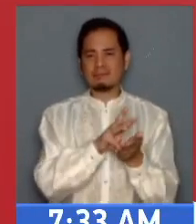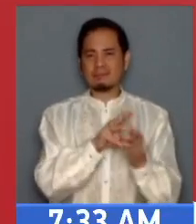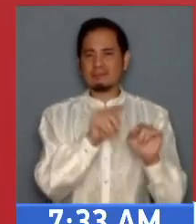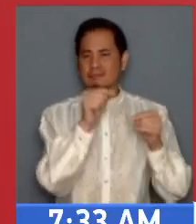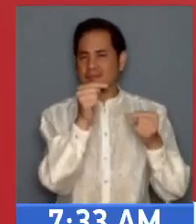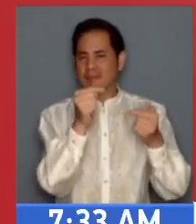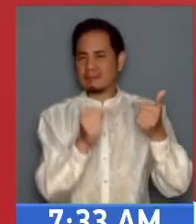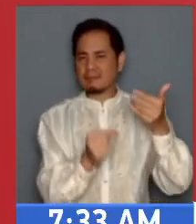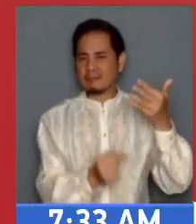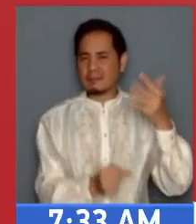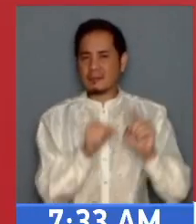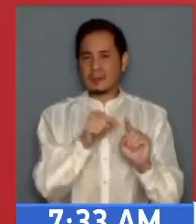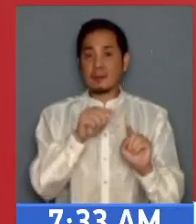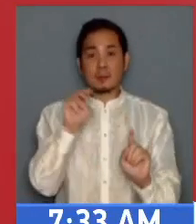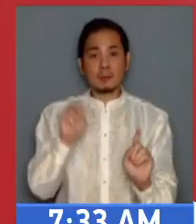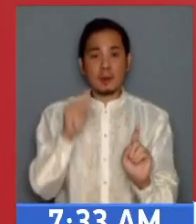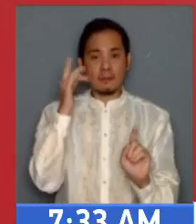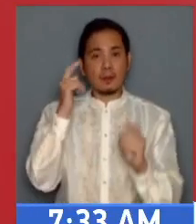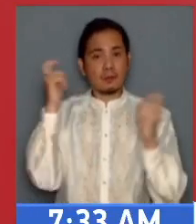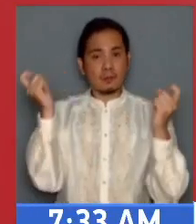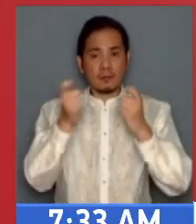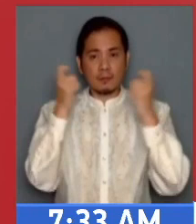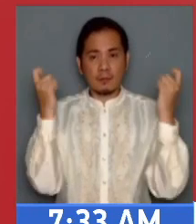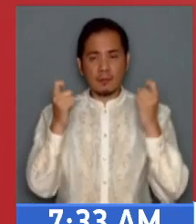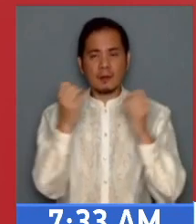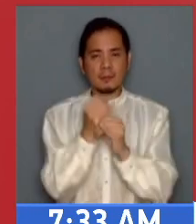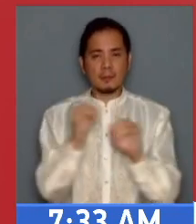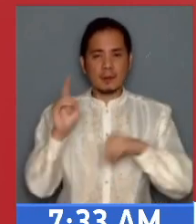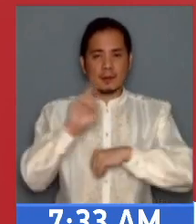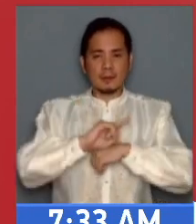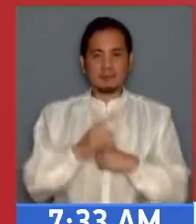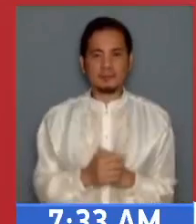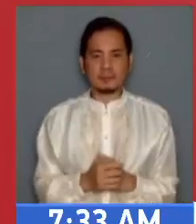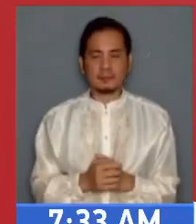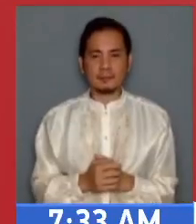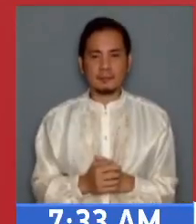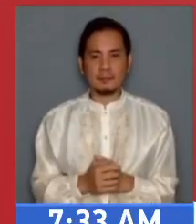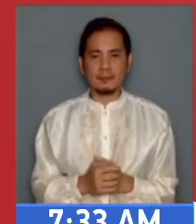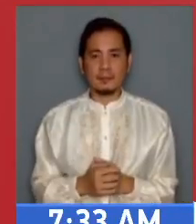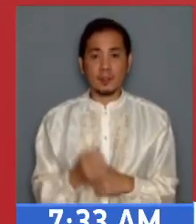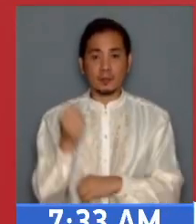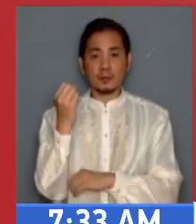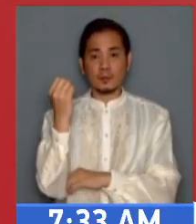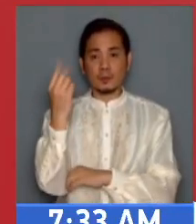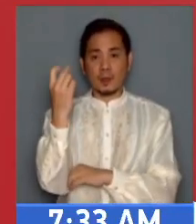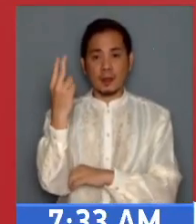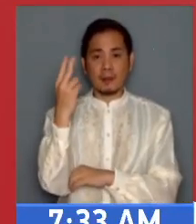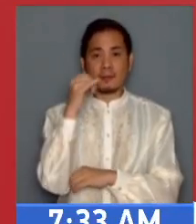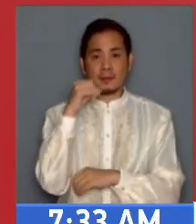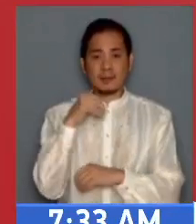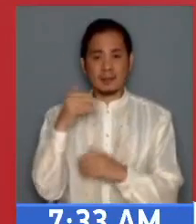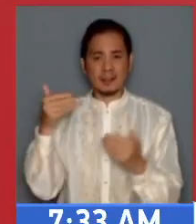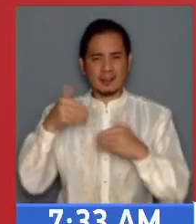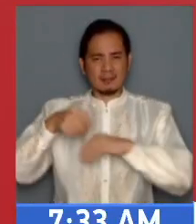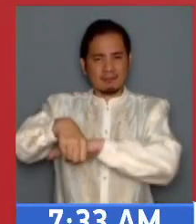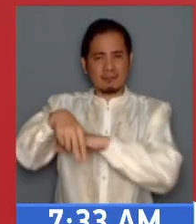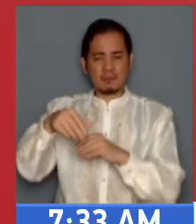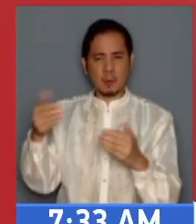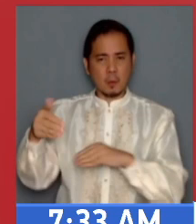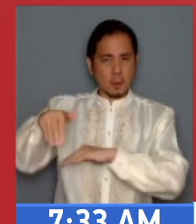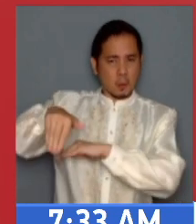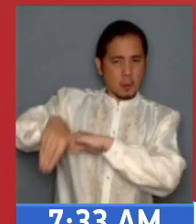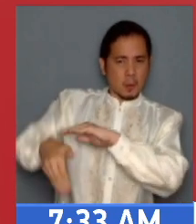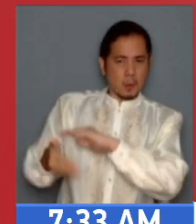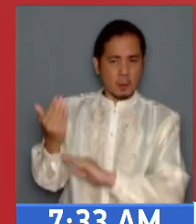Kalayaan. Mula alas 12 ng hating gabi hanggang alas 10 ng umaga mamaya, sarado ang southbound ng Rojas Boulevard mula